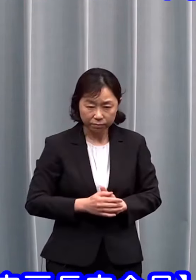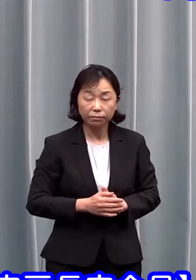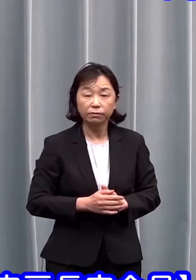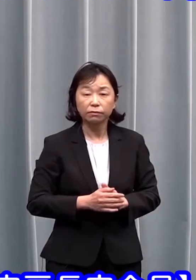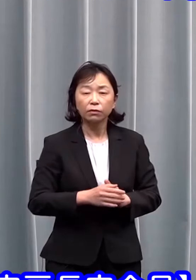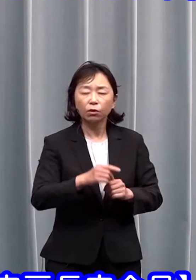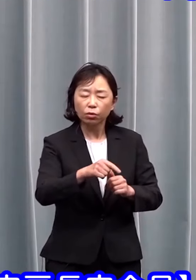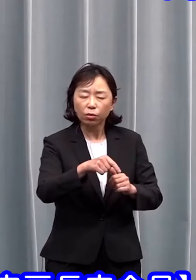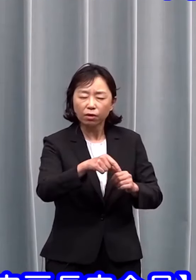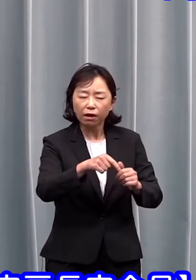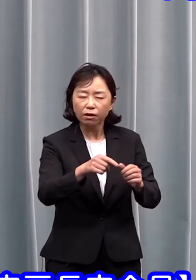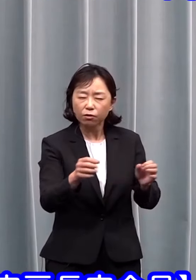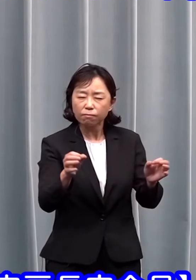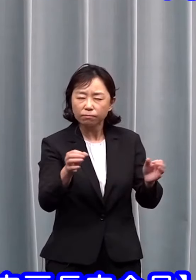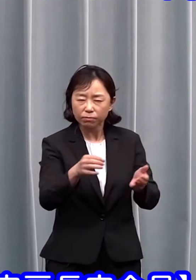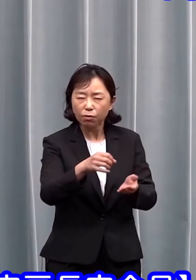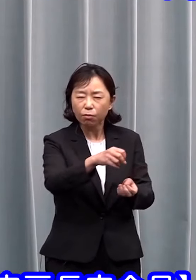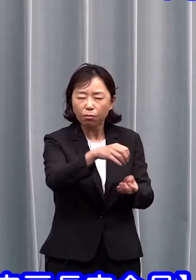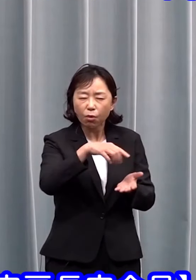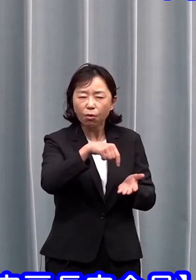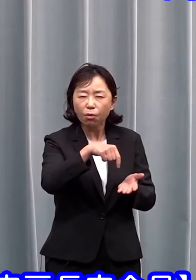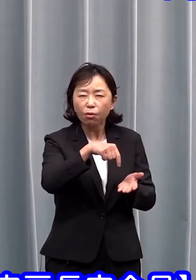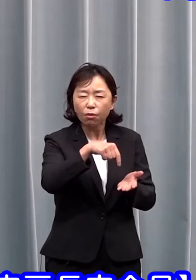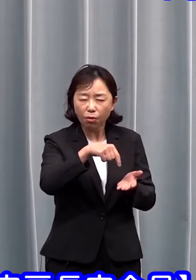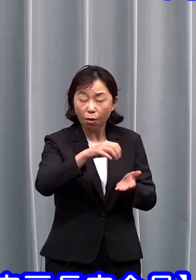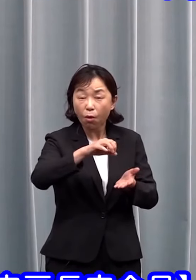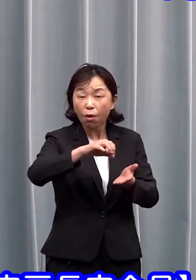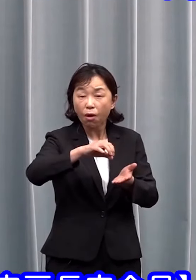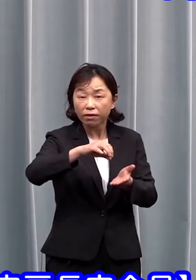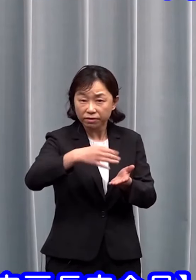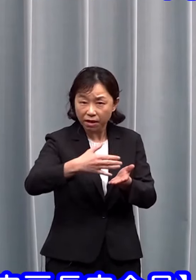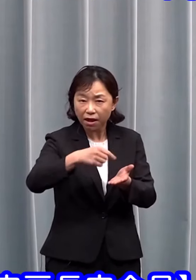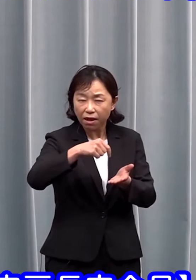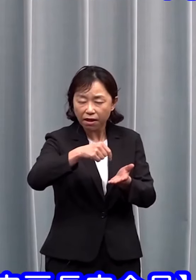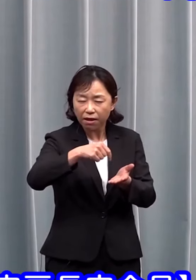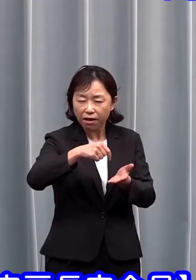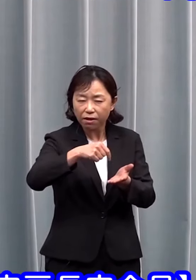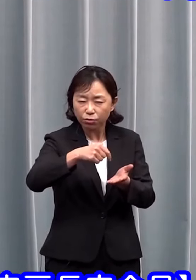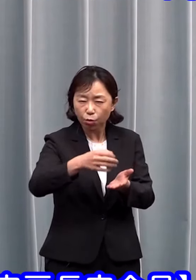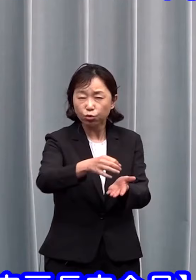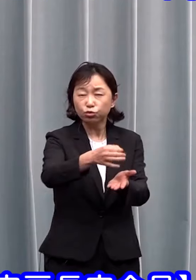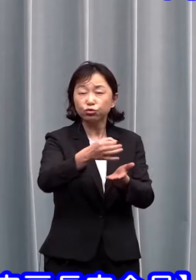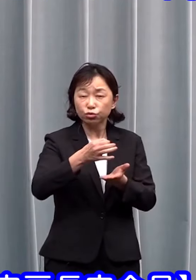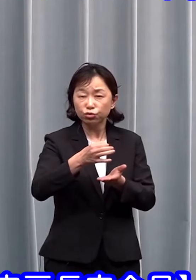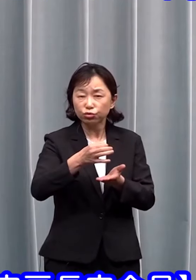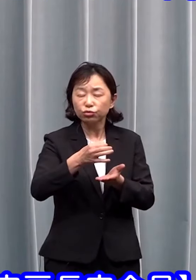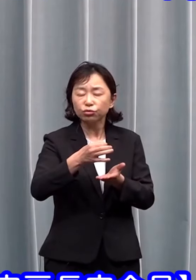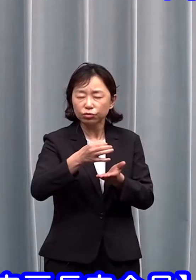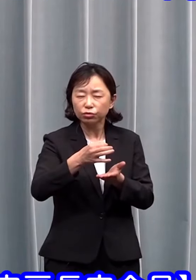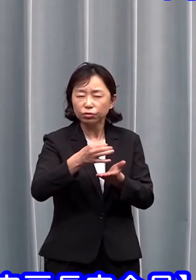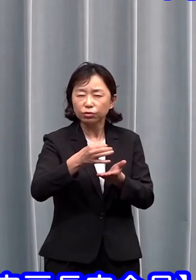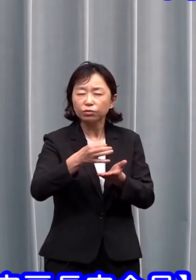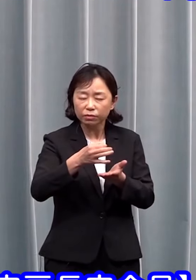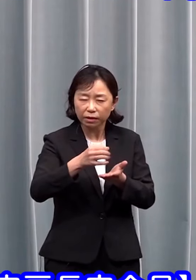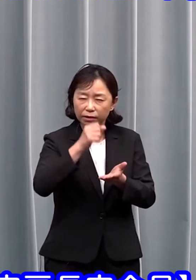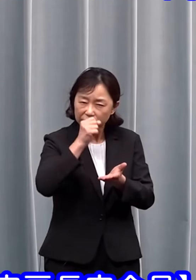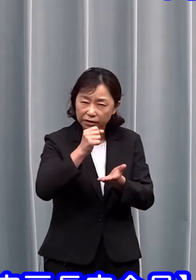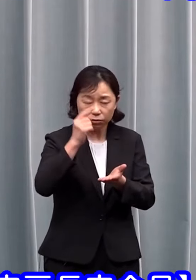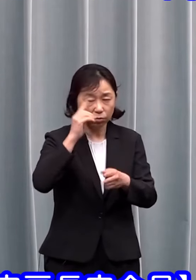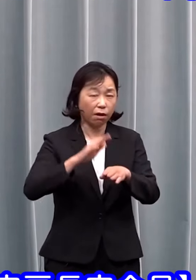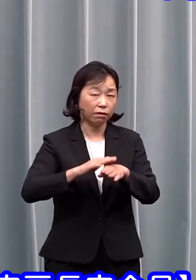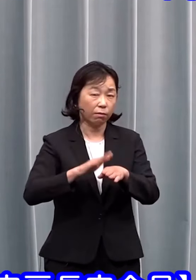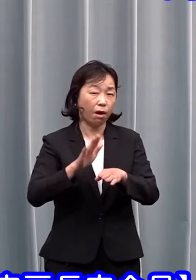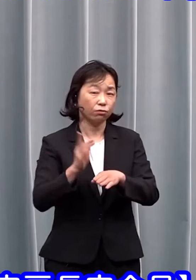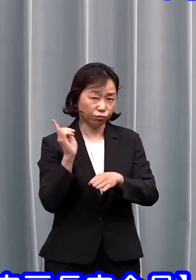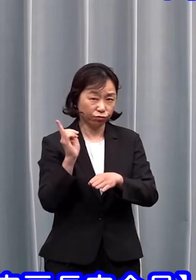を各、まあ、州に戻すということで、まあ、税収財源の一つとしてスポーツクラブ産業の提言の中にも触れられているようですが、